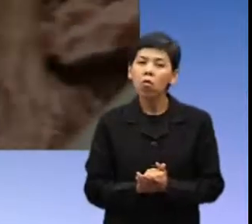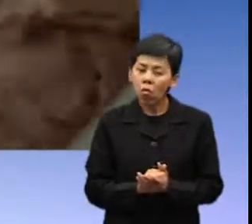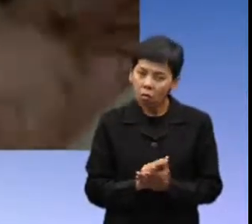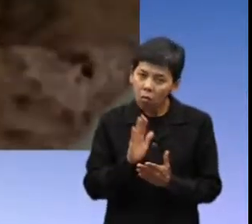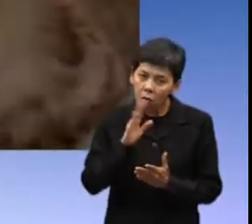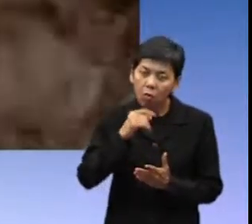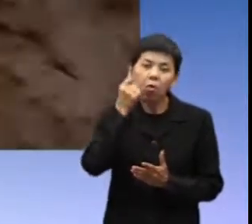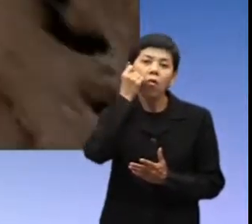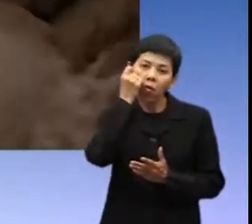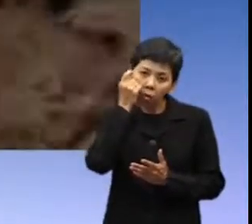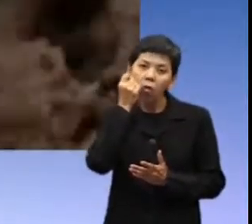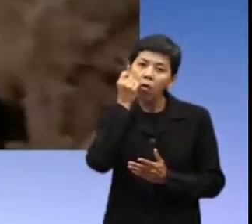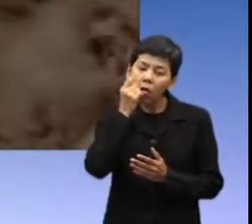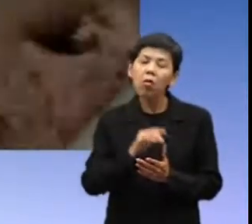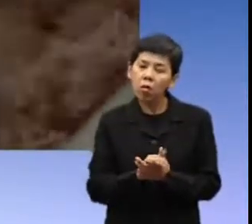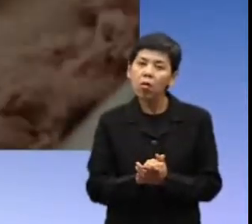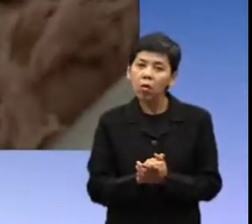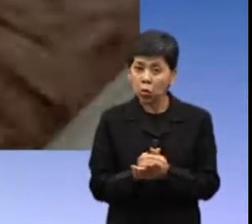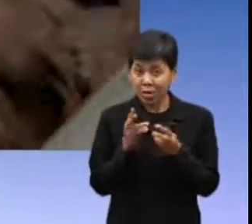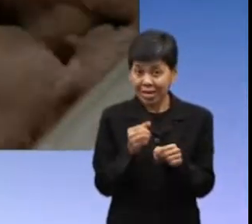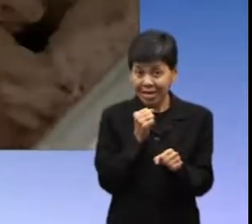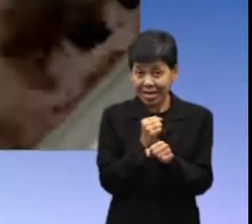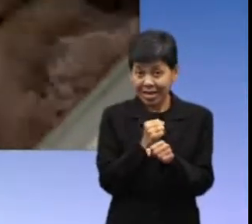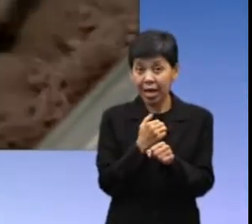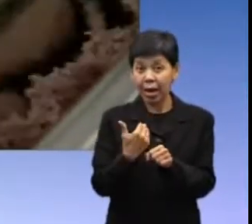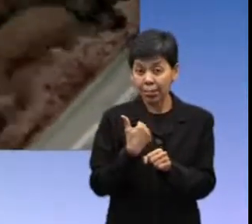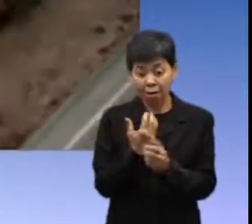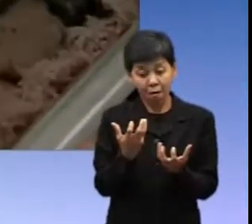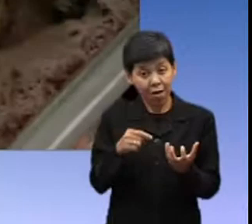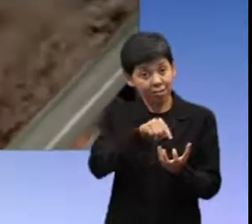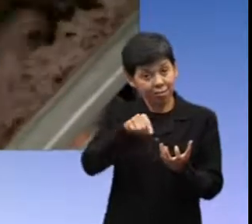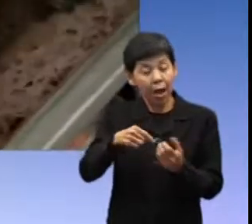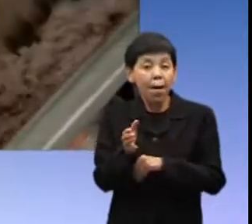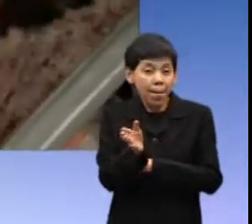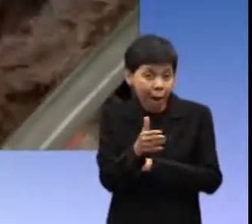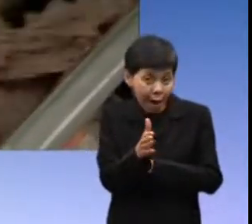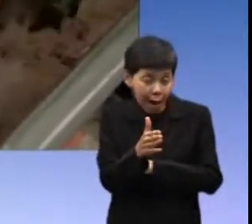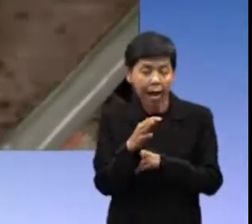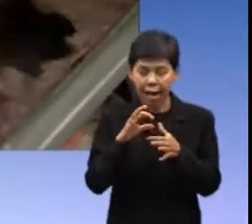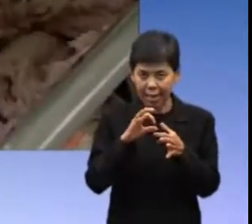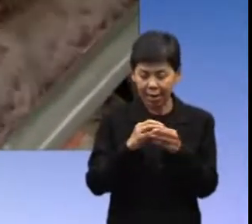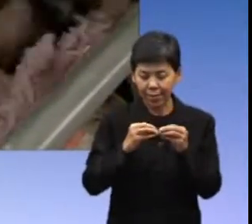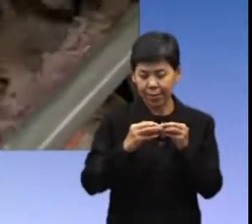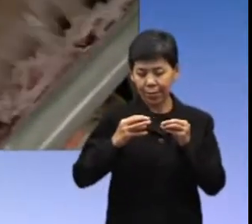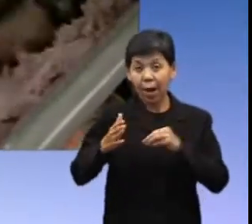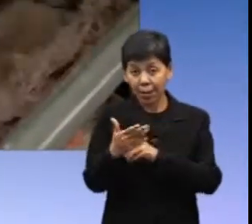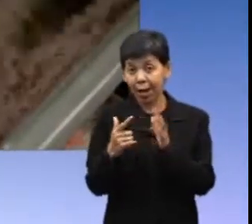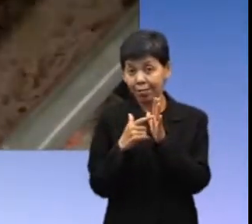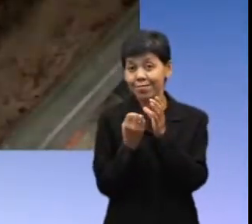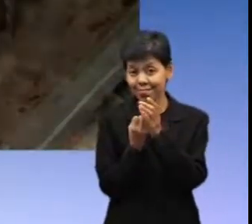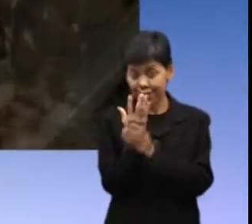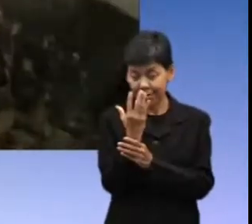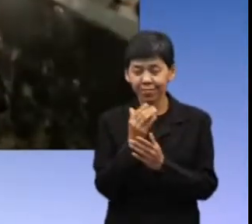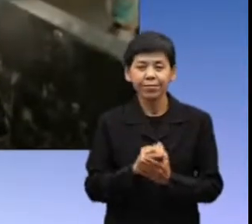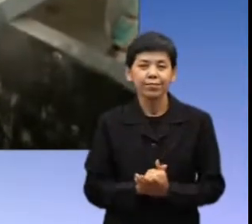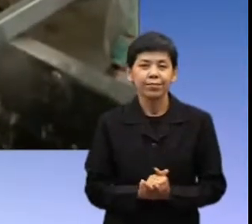คล็ดลับมันอยู่ตรงนี้นี่เองสำหรับวิธีการทำก็เริ่มจากหาวัตถุดิบคือเนื้อปลาที่ใช้ทำไส้กรอกปลาสมุนไพร